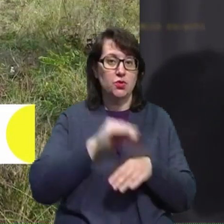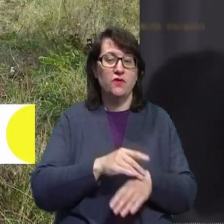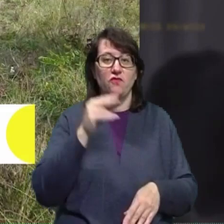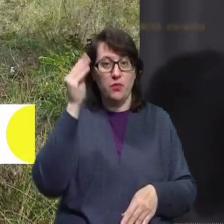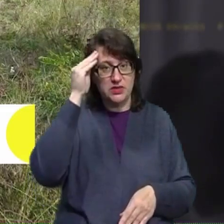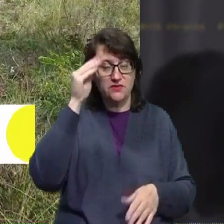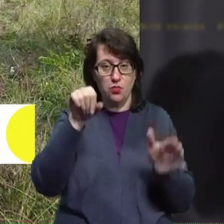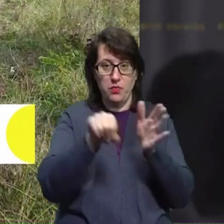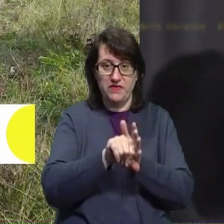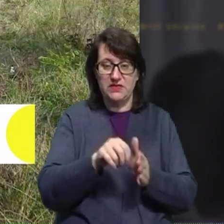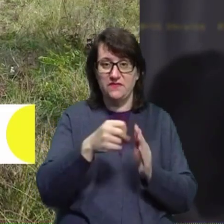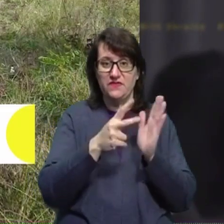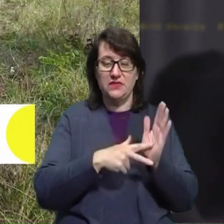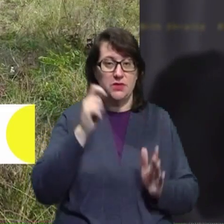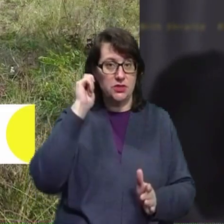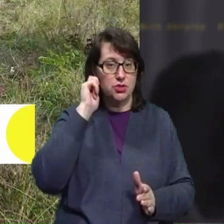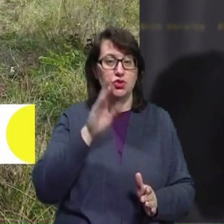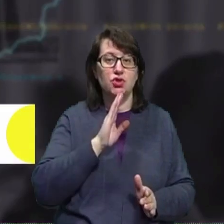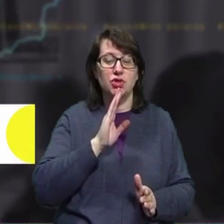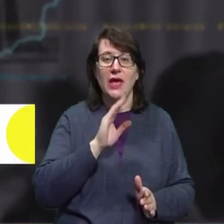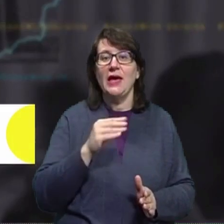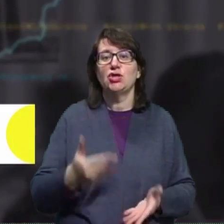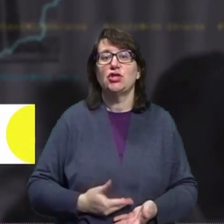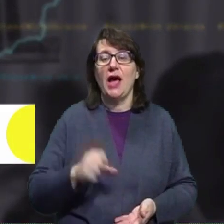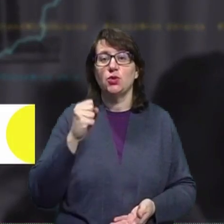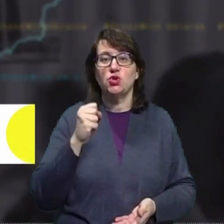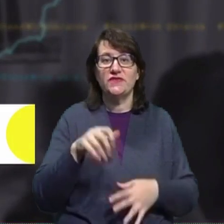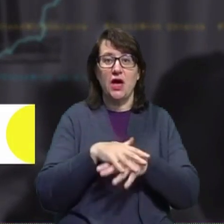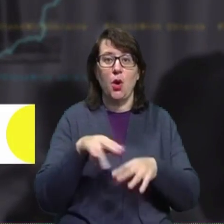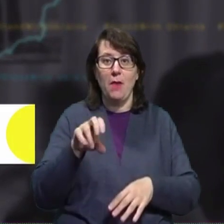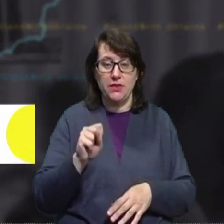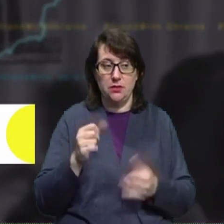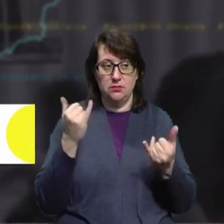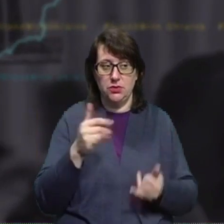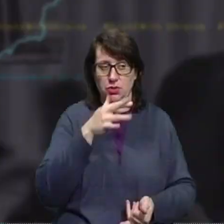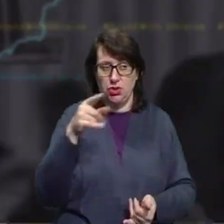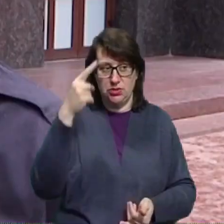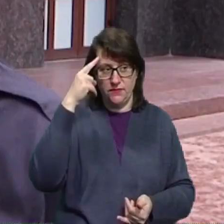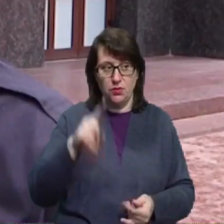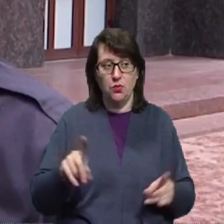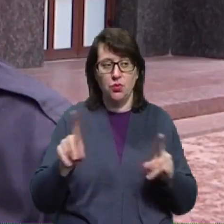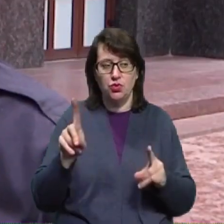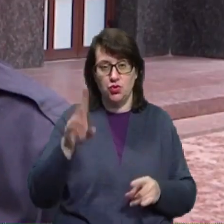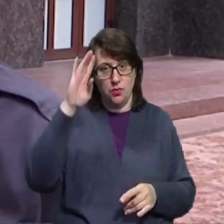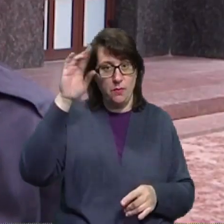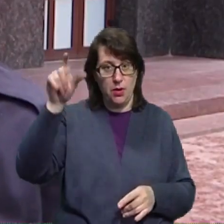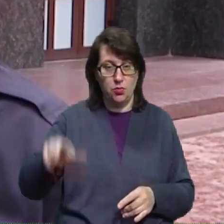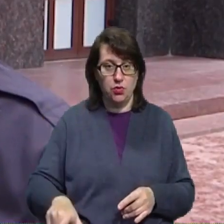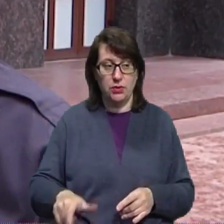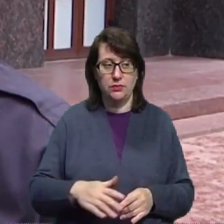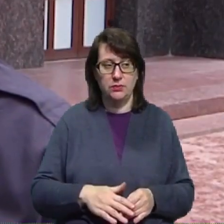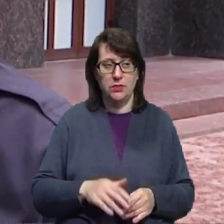вбивстві 18-річної жительки Андрушівської громади. На даний час відомо, що парубок